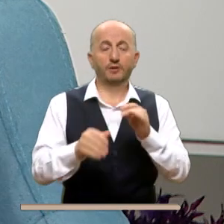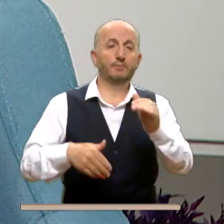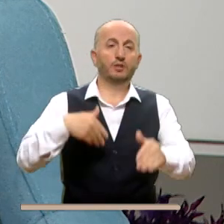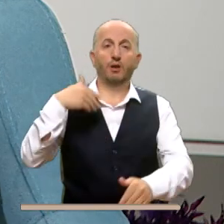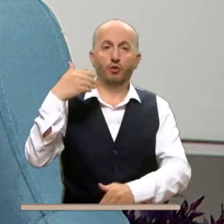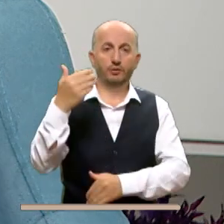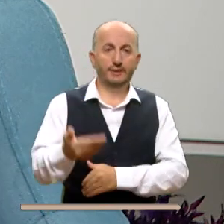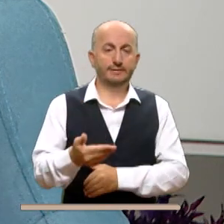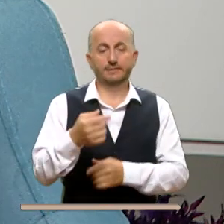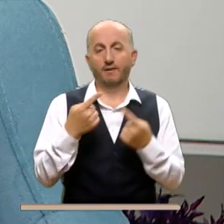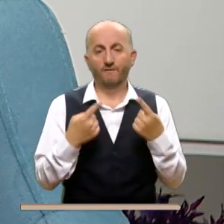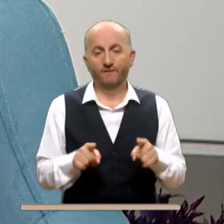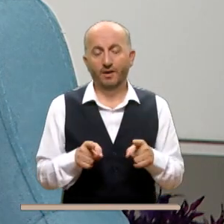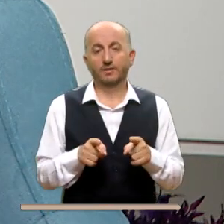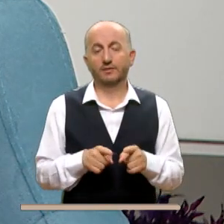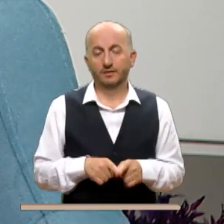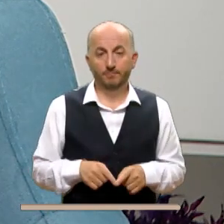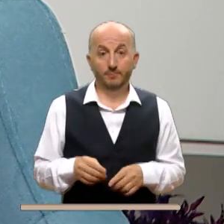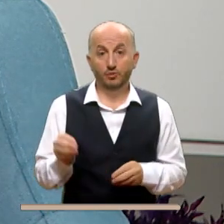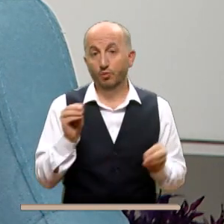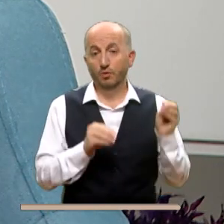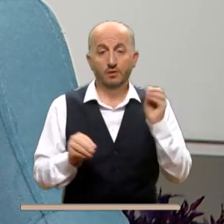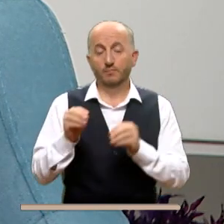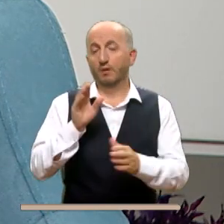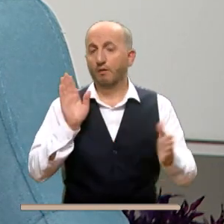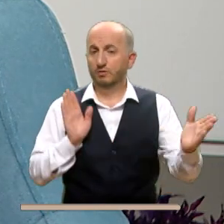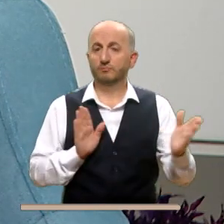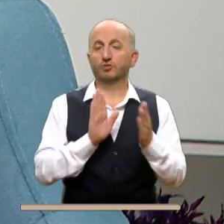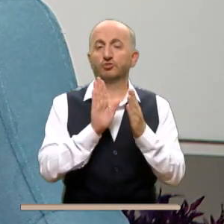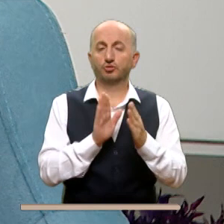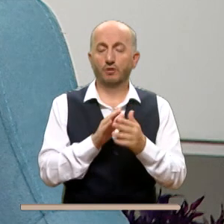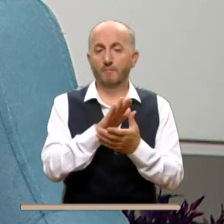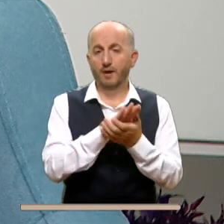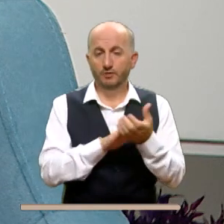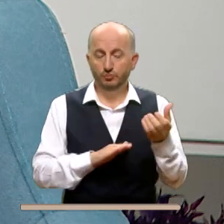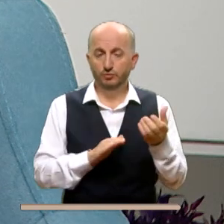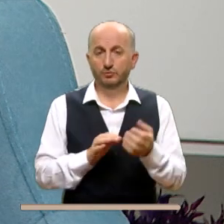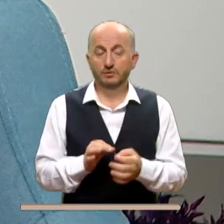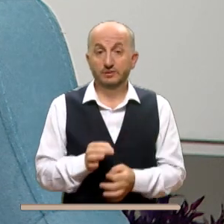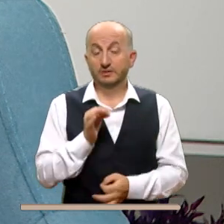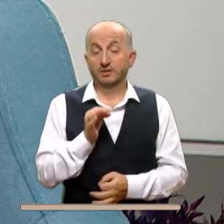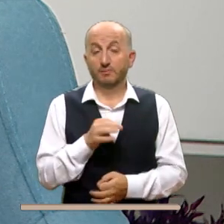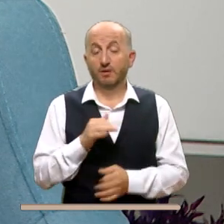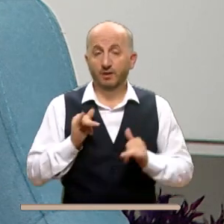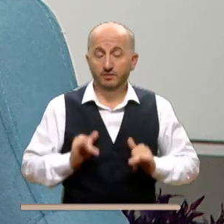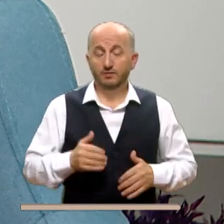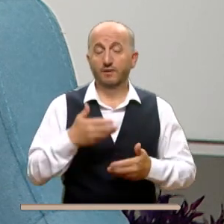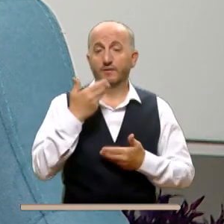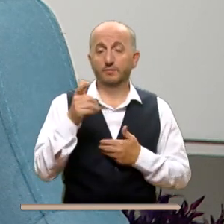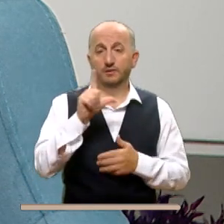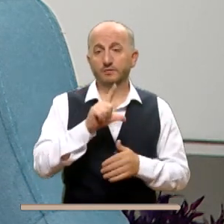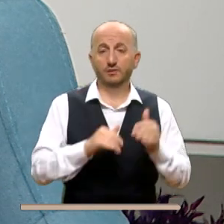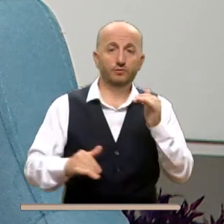ötesinde daha farklı bir donanımla karşımıza çıkıyorlar, geliyorlar. Mesela mezunlarımız, bunu rahatlıkla ifade etmeliyim, bizim